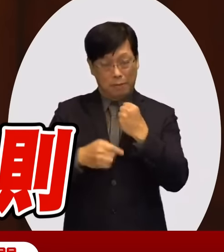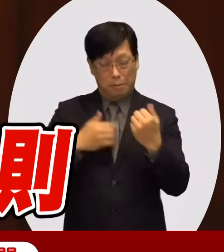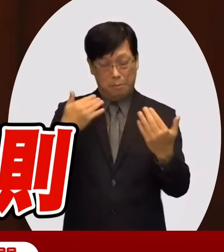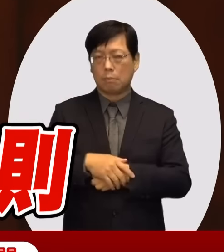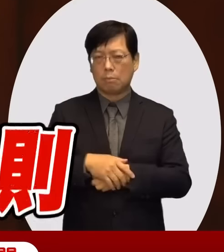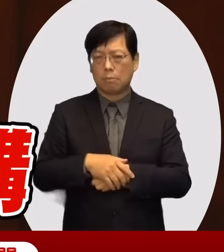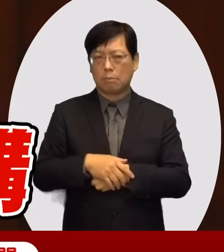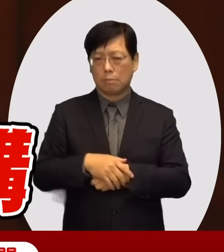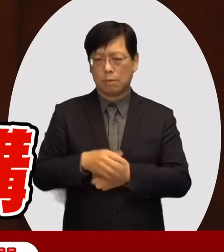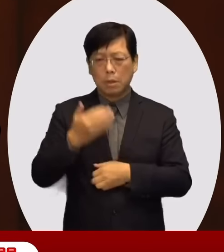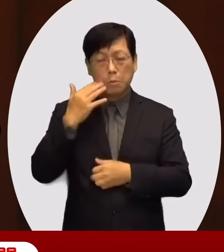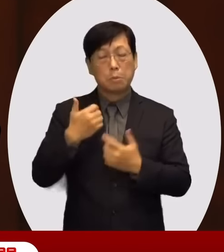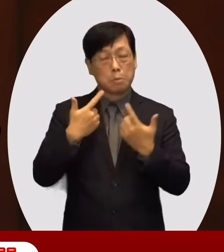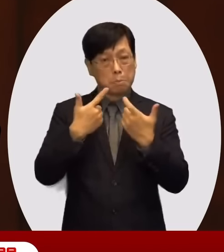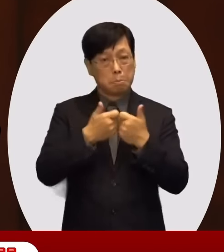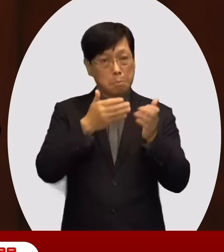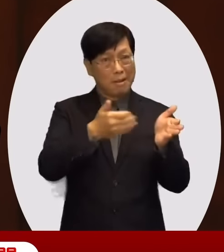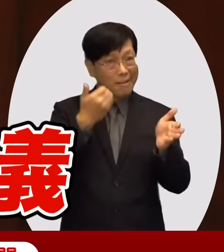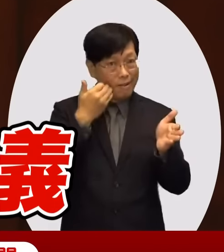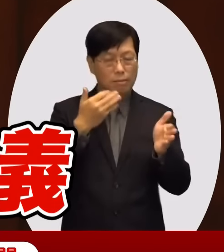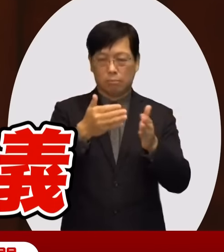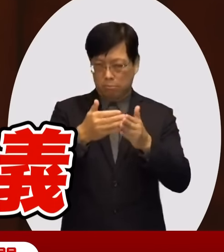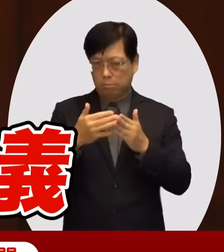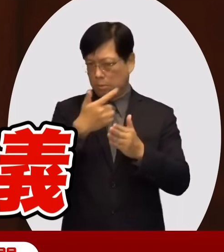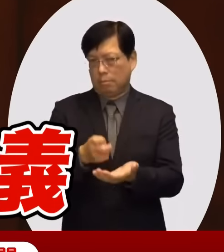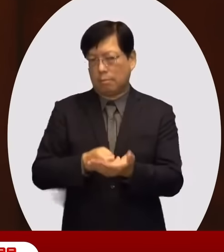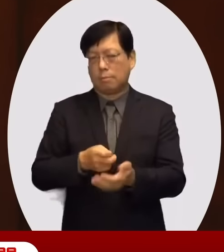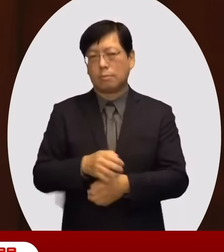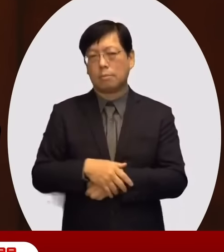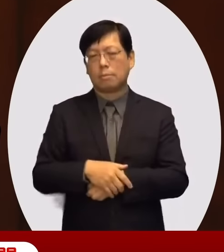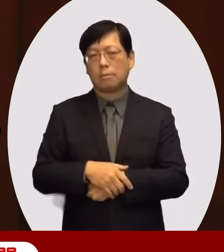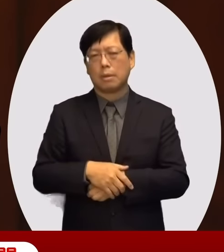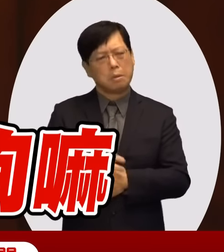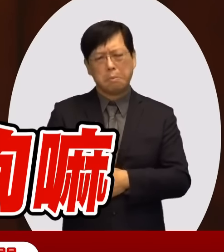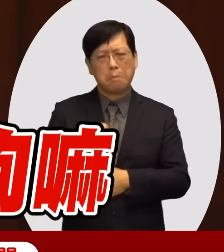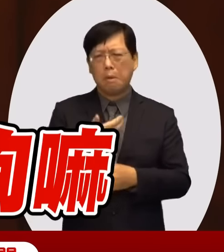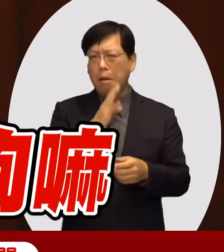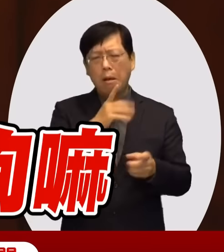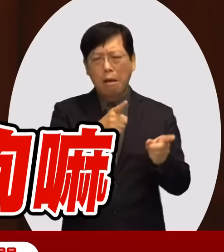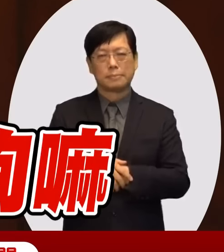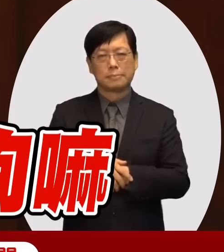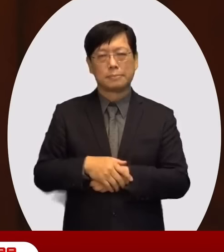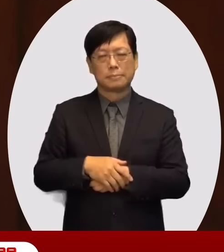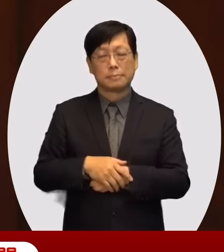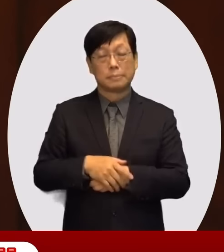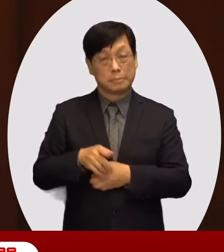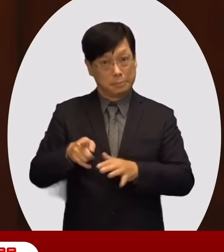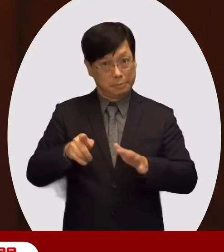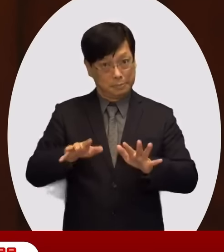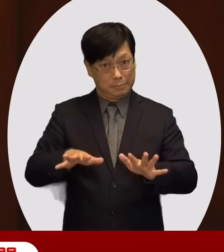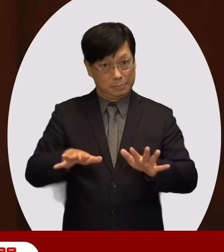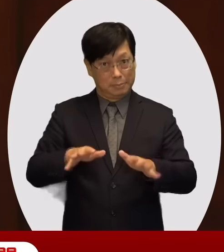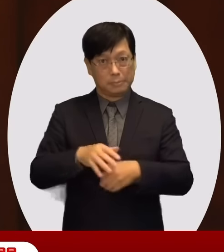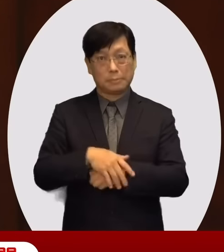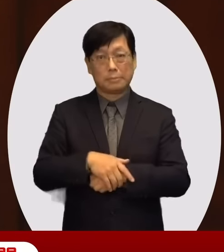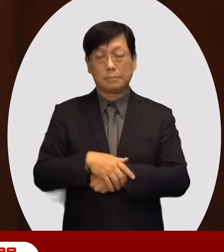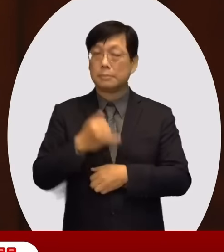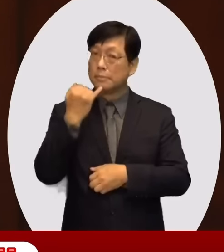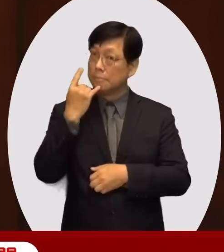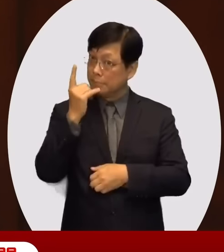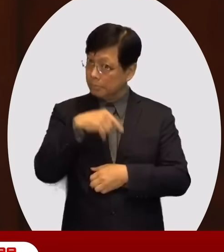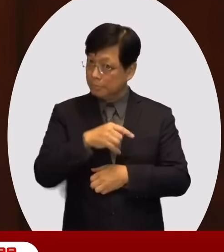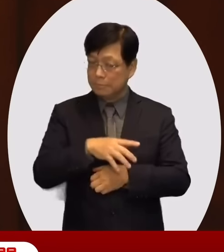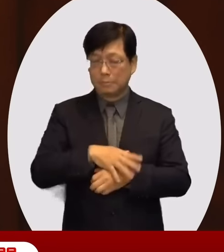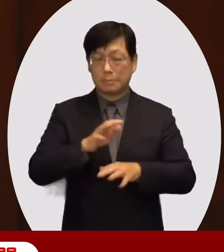原则适用对象来讲，它还是需要一个明确的定义啦，不然的话它不需要怎么样去接受质询嘛。你们现在可不可以